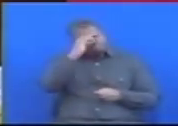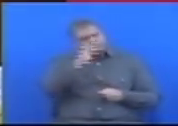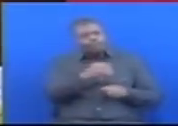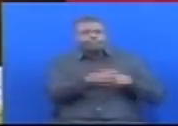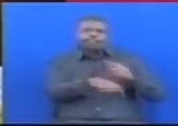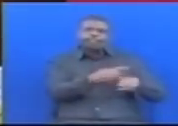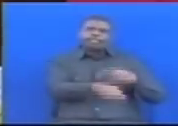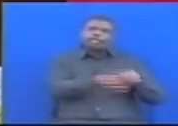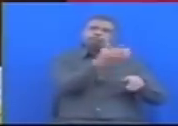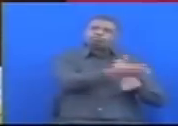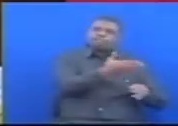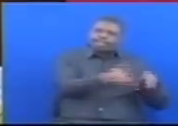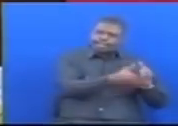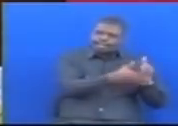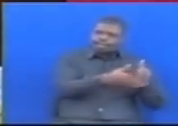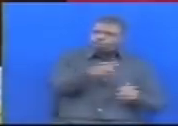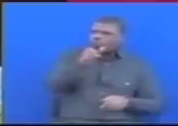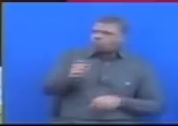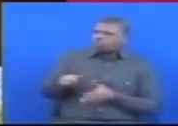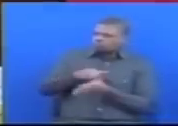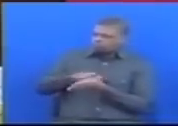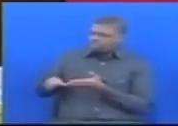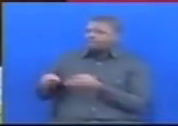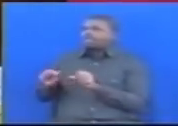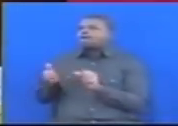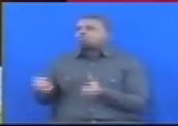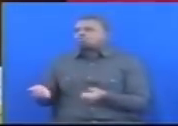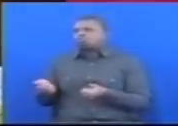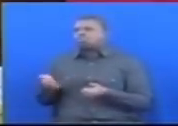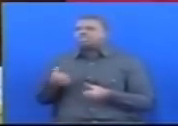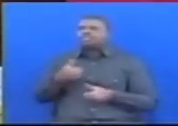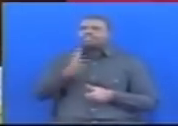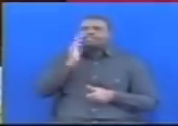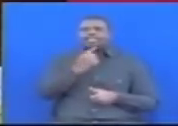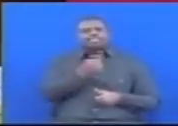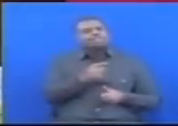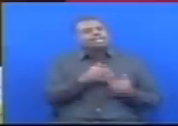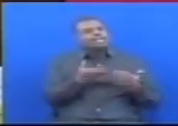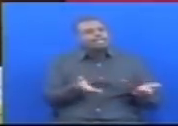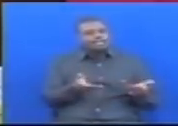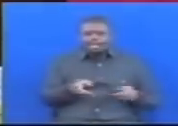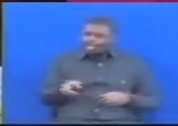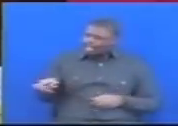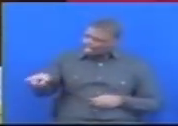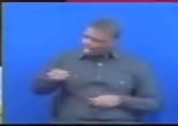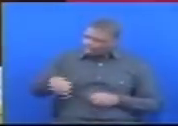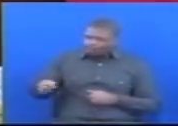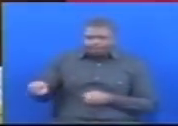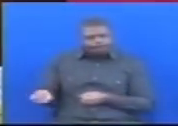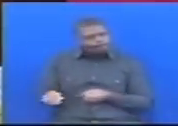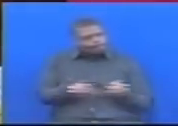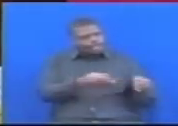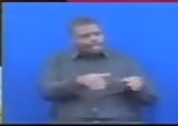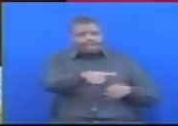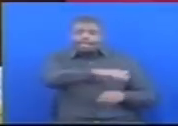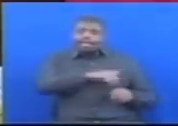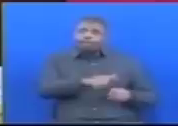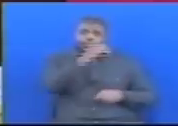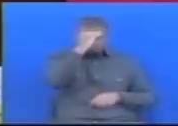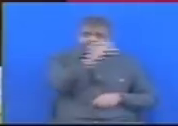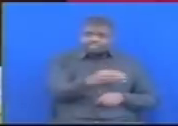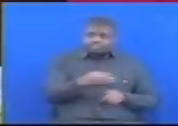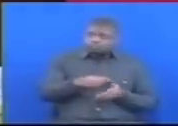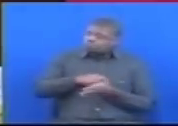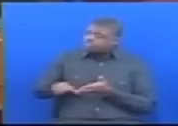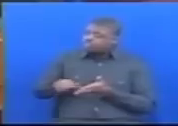wananchi hawajalipwa fidia tangu 2004. Nini kauli ya serikali juu ya wananchi hawa ambao wametoa eneo kwa polisi lakini hawajapatiwa fidia